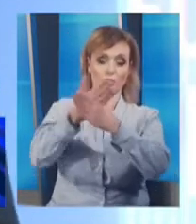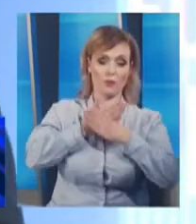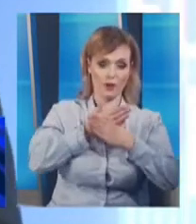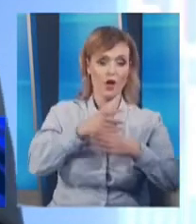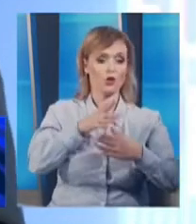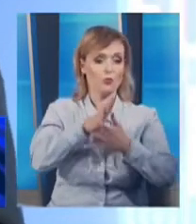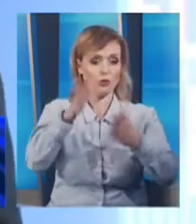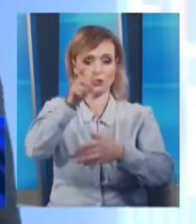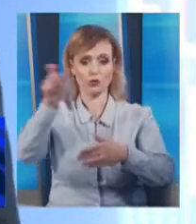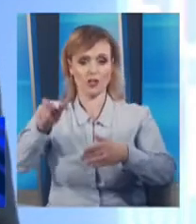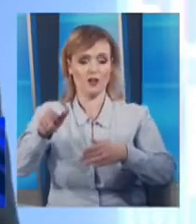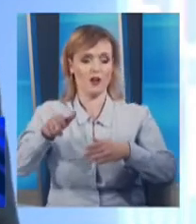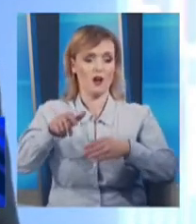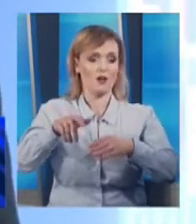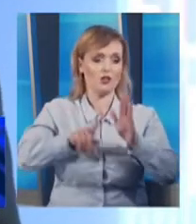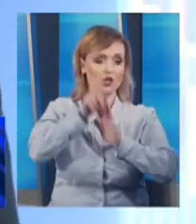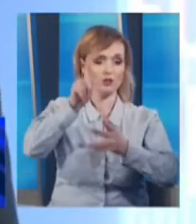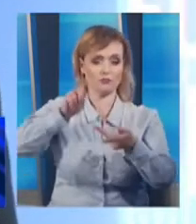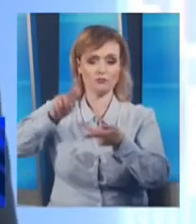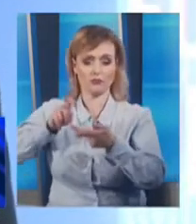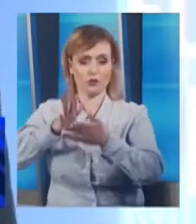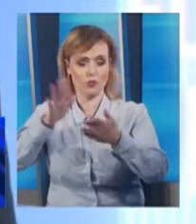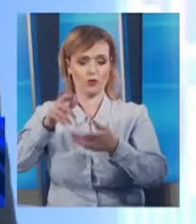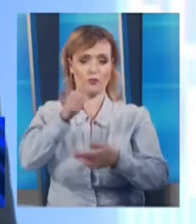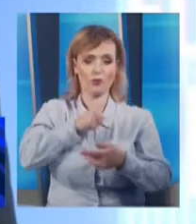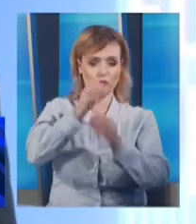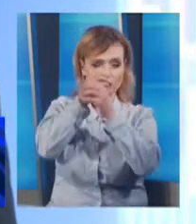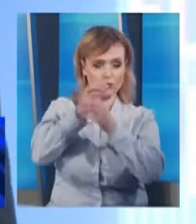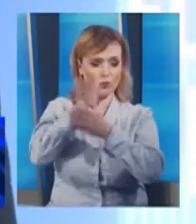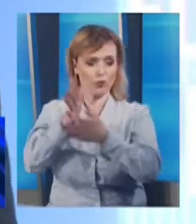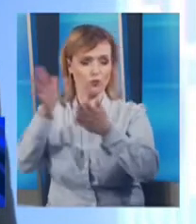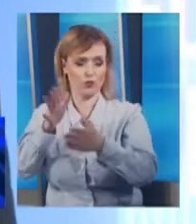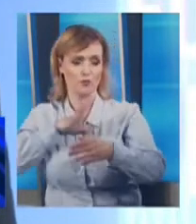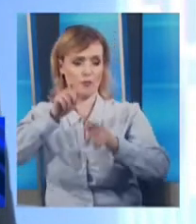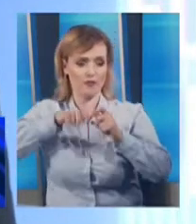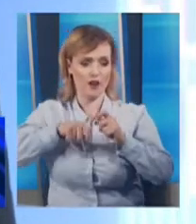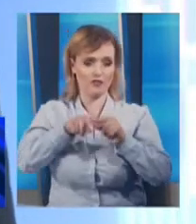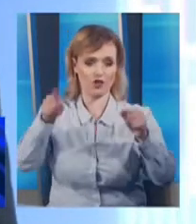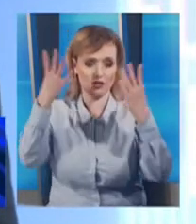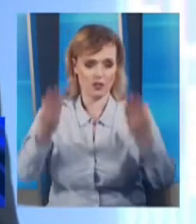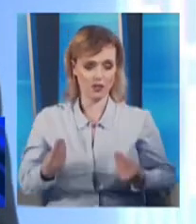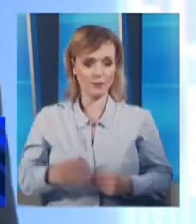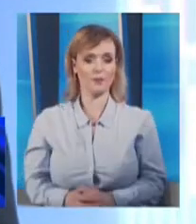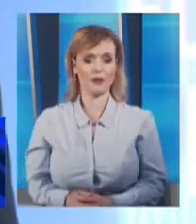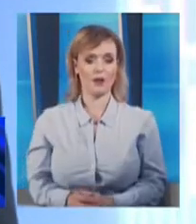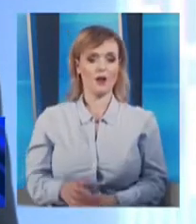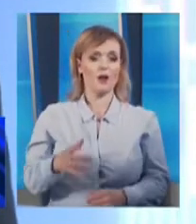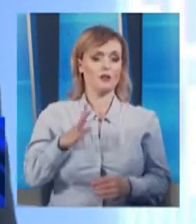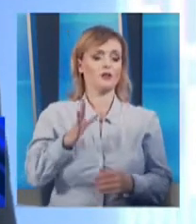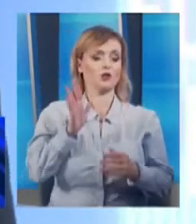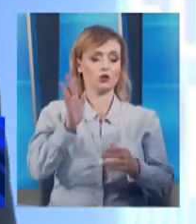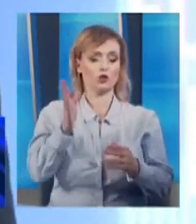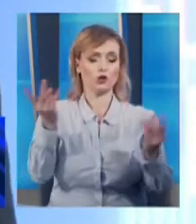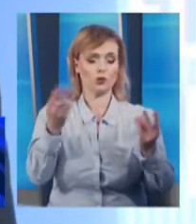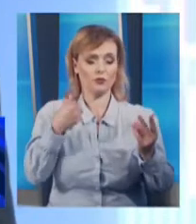Așa. Și trei, un plan de acțiuni urgent pentru criza economică în care se află Republica Moldova. Oamenii de afaceri sunt